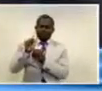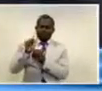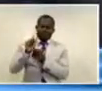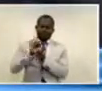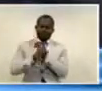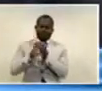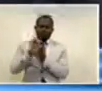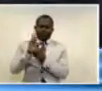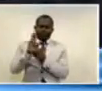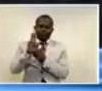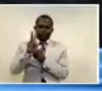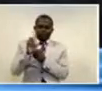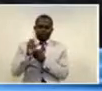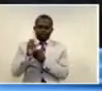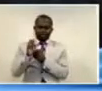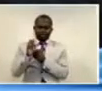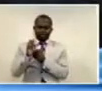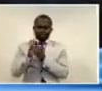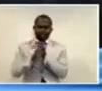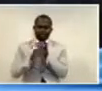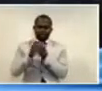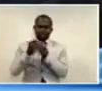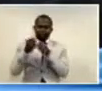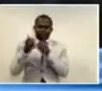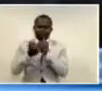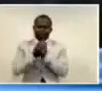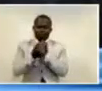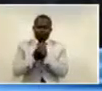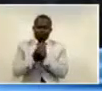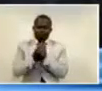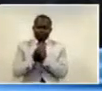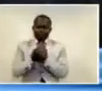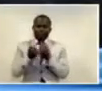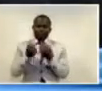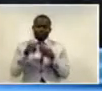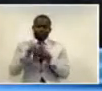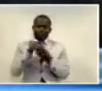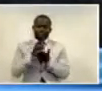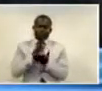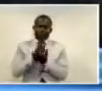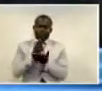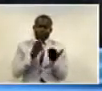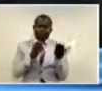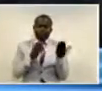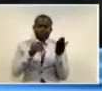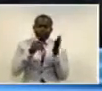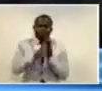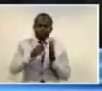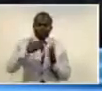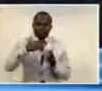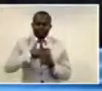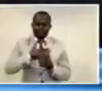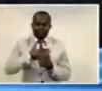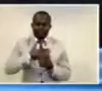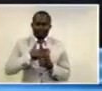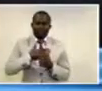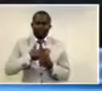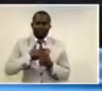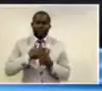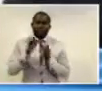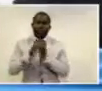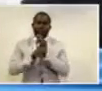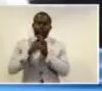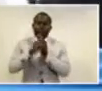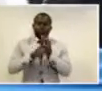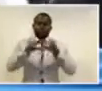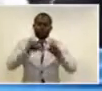wa Cyuve akarere ka Musanze. Mu by'ukuri ikibazo cyanje akarere ka